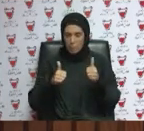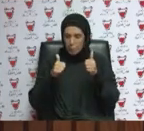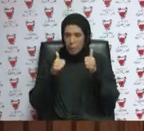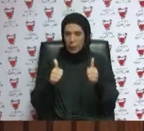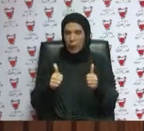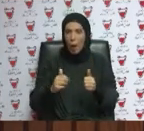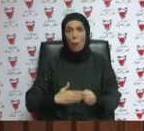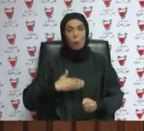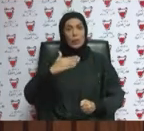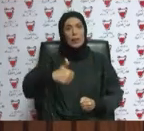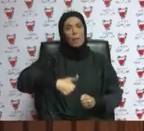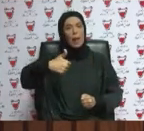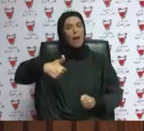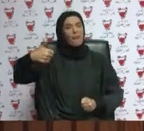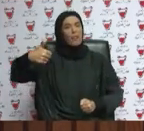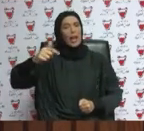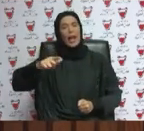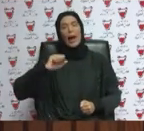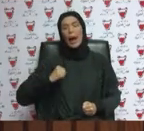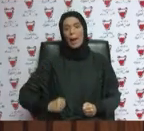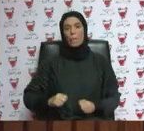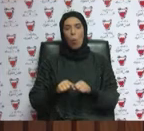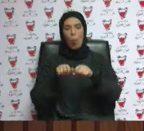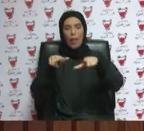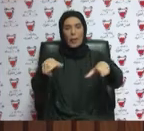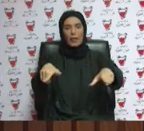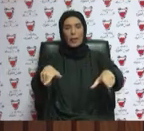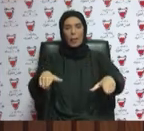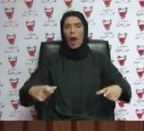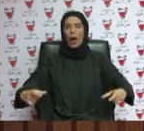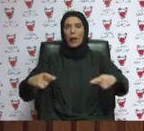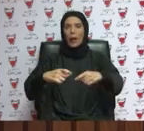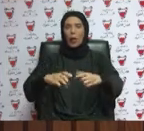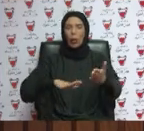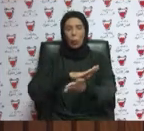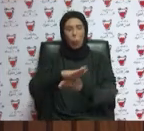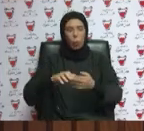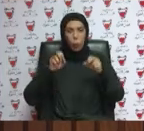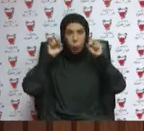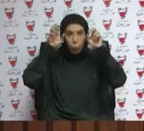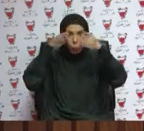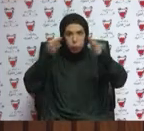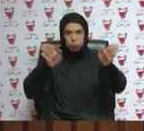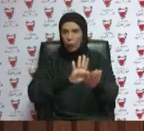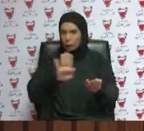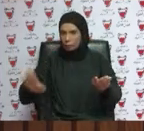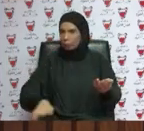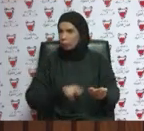صنع مستقبل أفضل لنا. كان ذي واضح من خلال إدارة الأزمة، من خلال وعي الشعب، مواقف